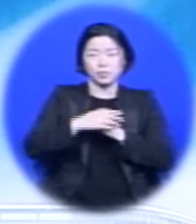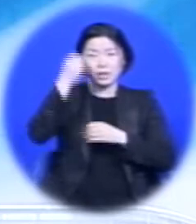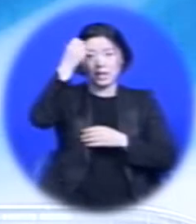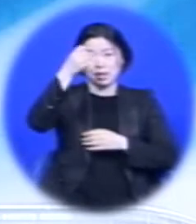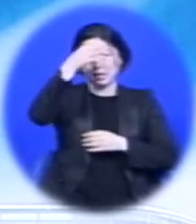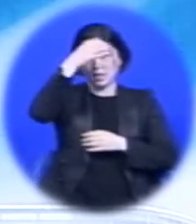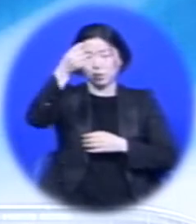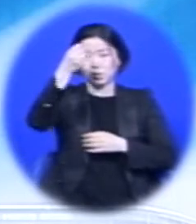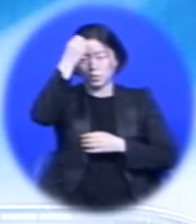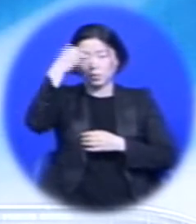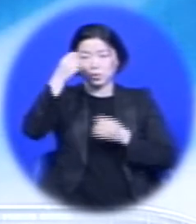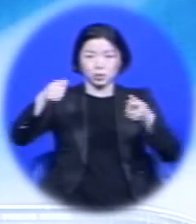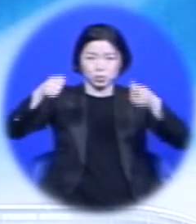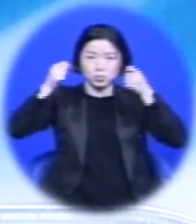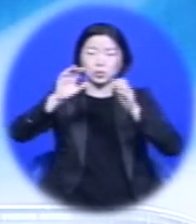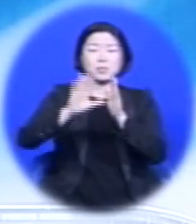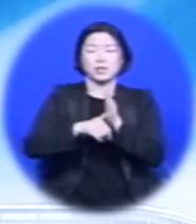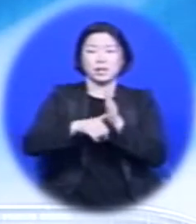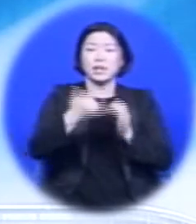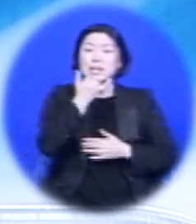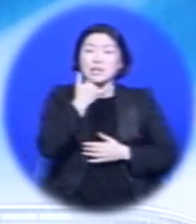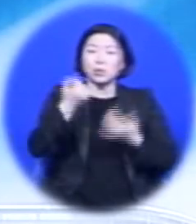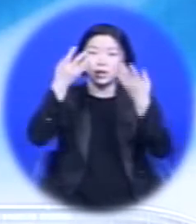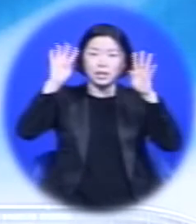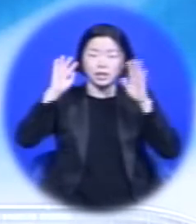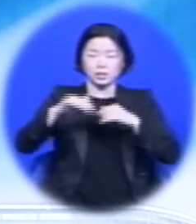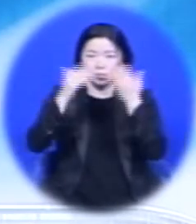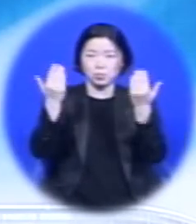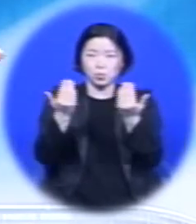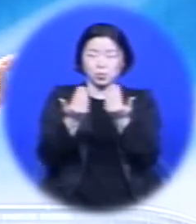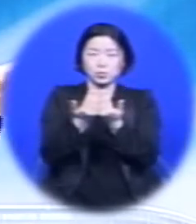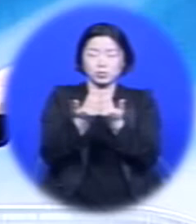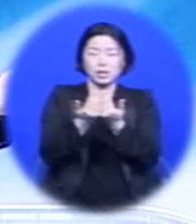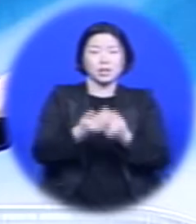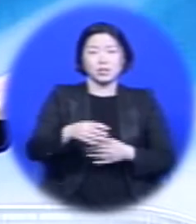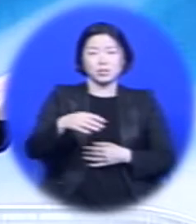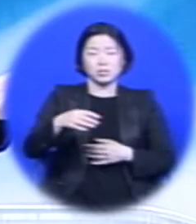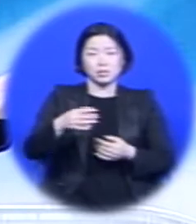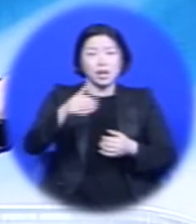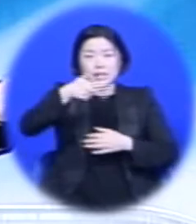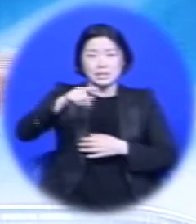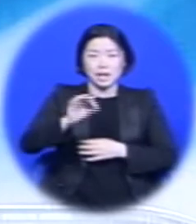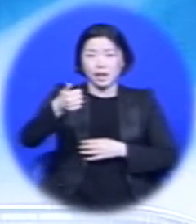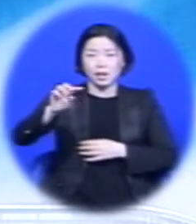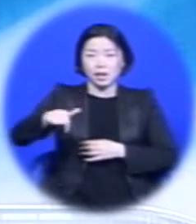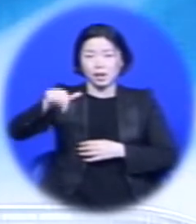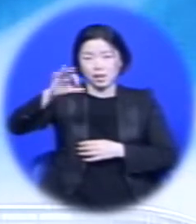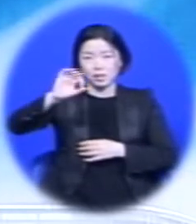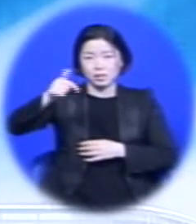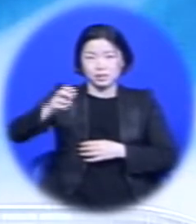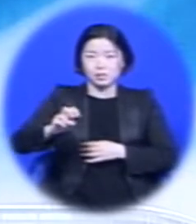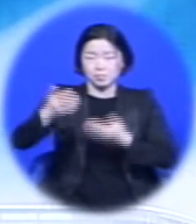때 독일 대학에서 전액 장학금 약속 받았습니다. 그런데 독일